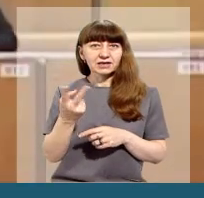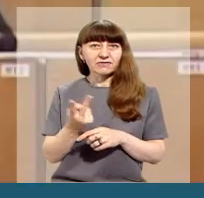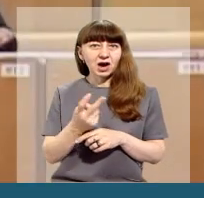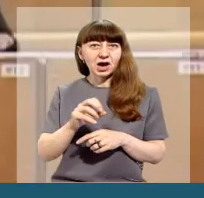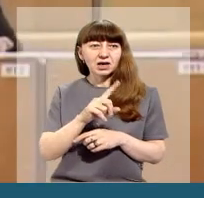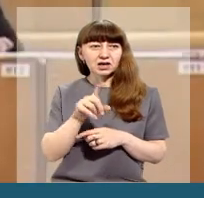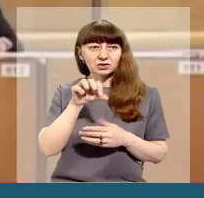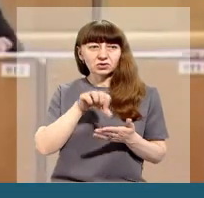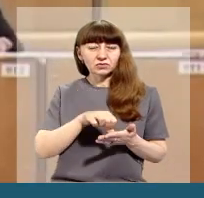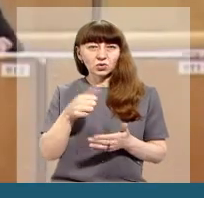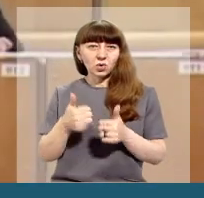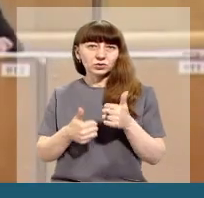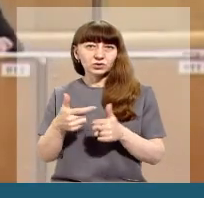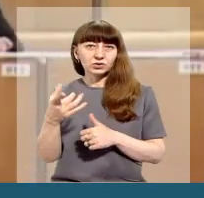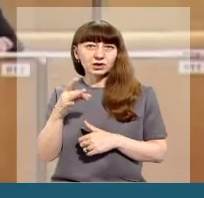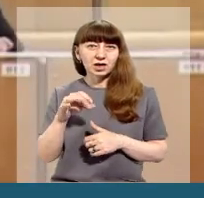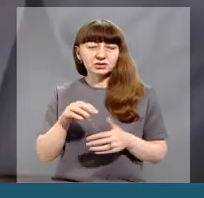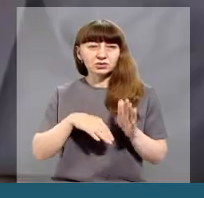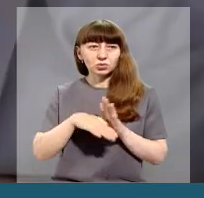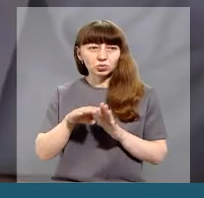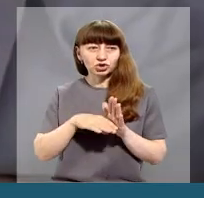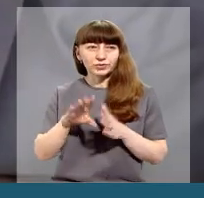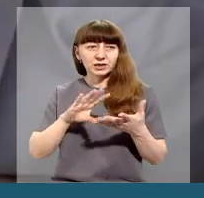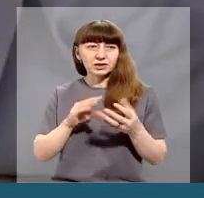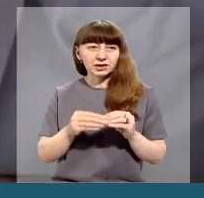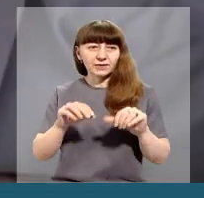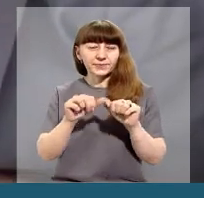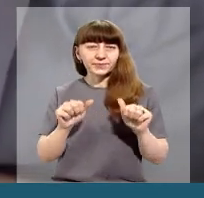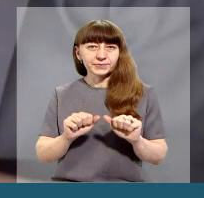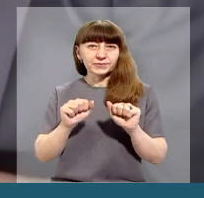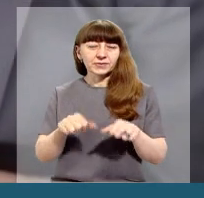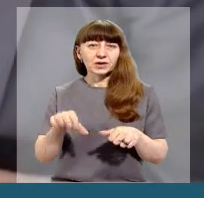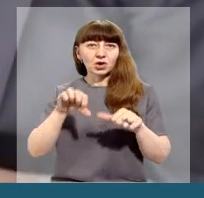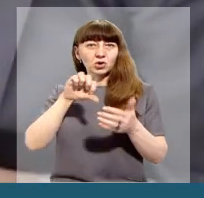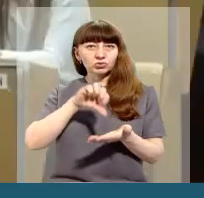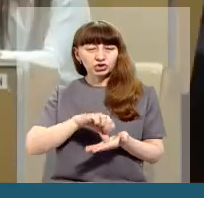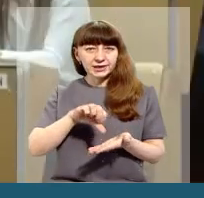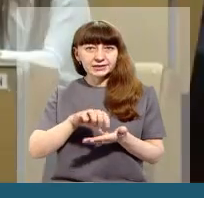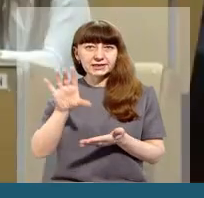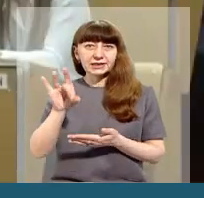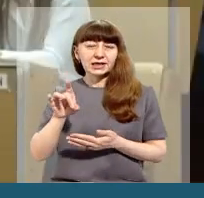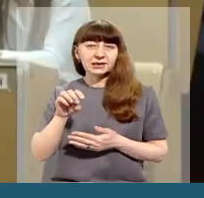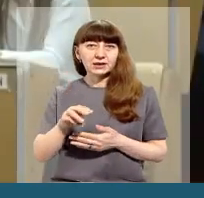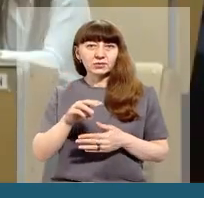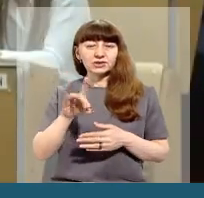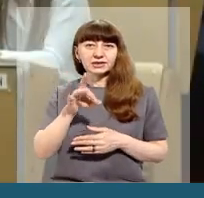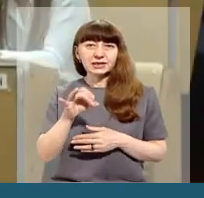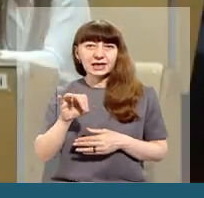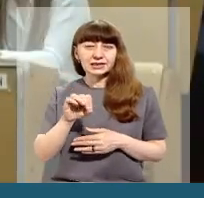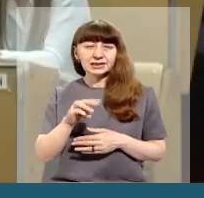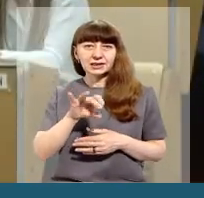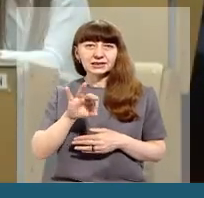и участвовать в конкурсе грантов с наилучшим результатом. Зарегистрироваться на участие в ЕНТ можно на сайте Национального